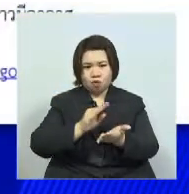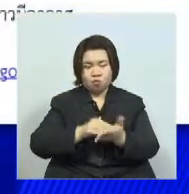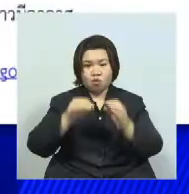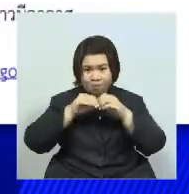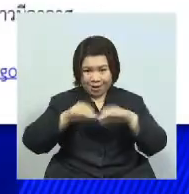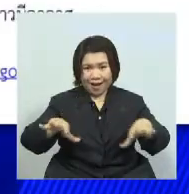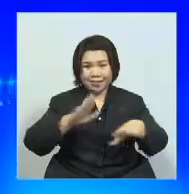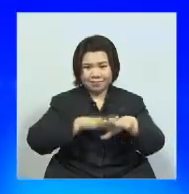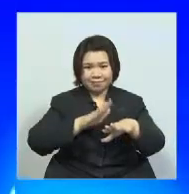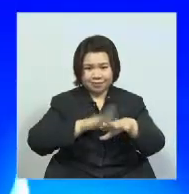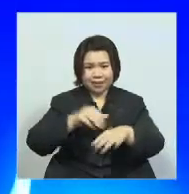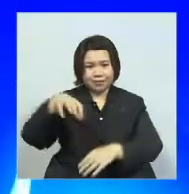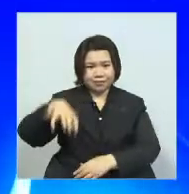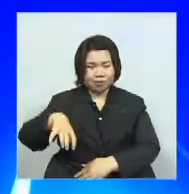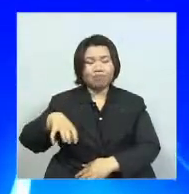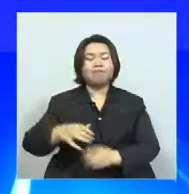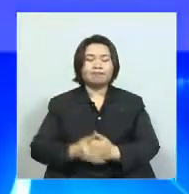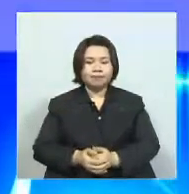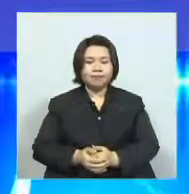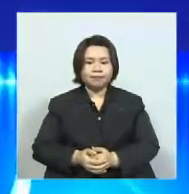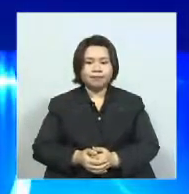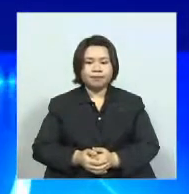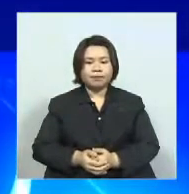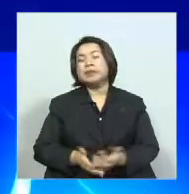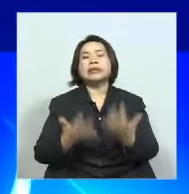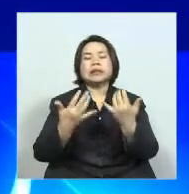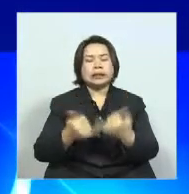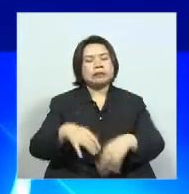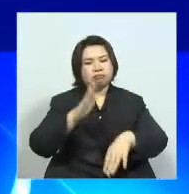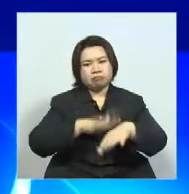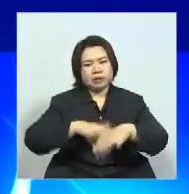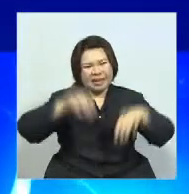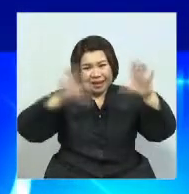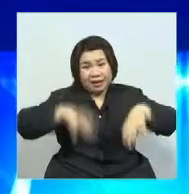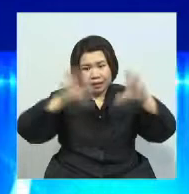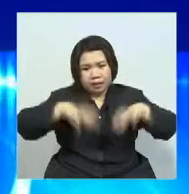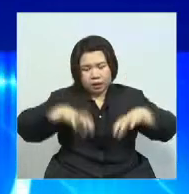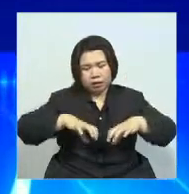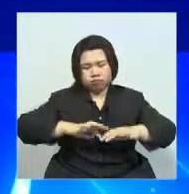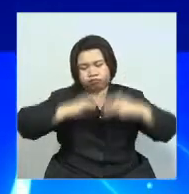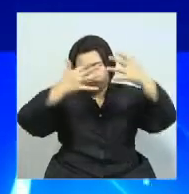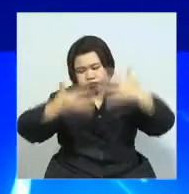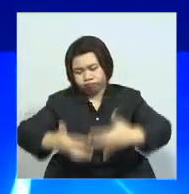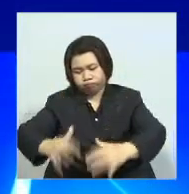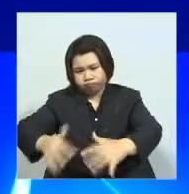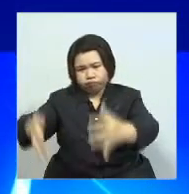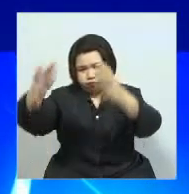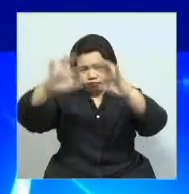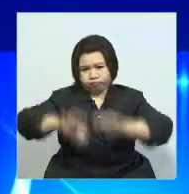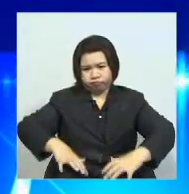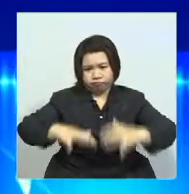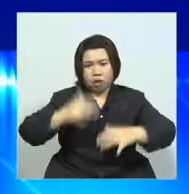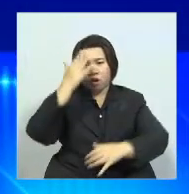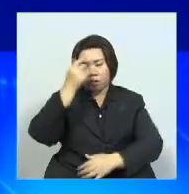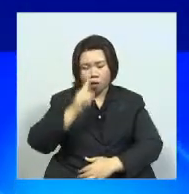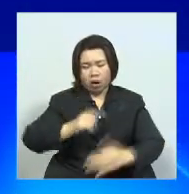ของปรากาศฉบับนี้จากทางกรมอุตุนิยมวิทยาเป็ปรากาศเตือนเรื่องฝนตกหนัก คลนลมแรงบริเวณภาคใต้เนองจาก